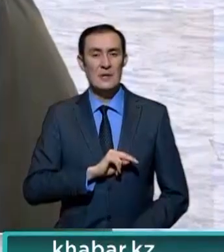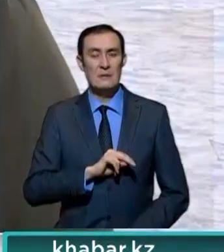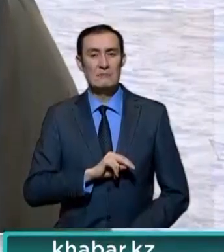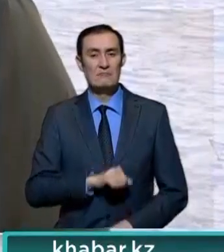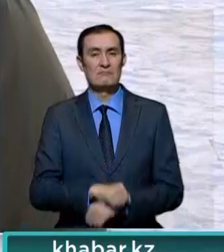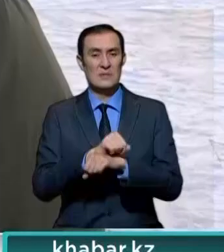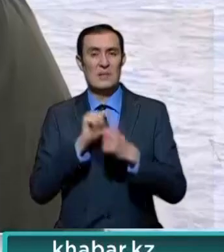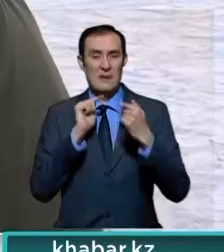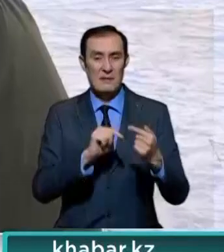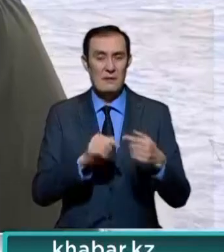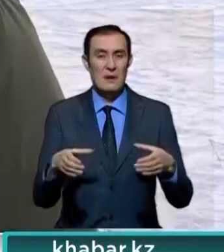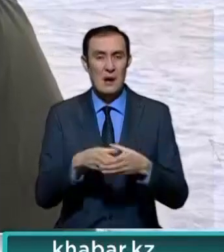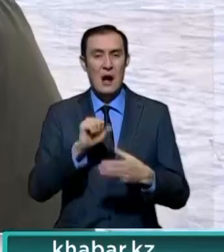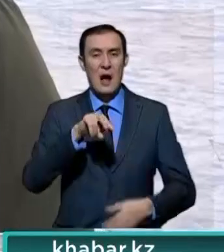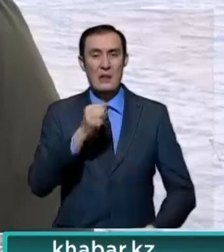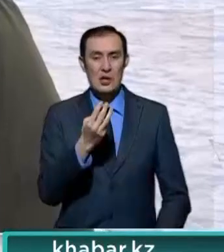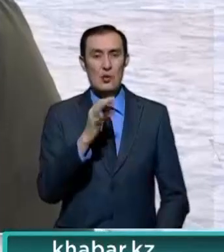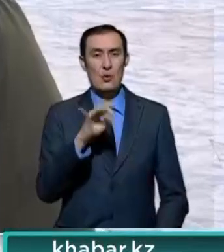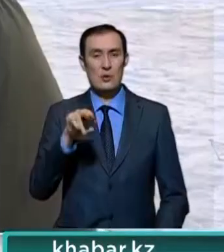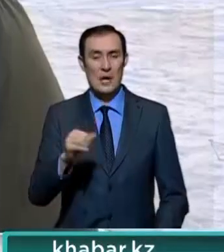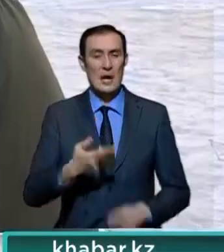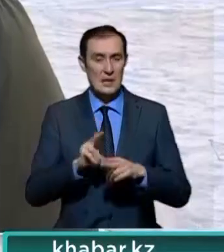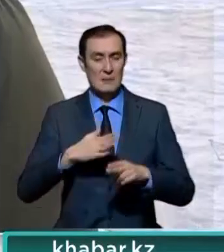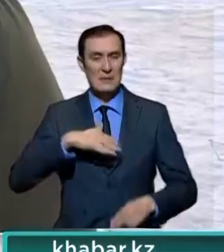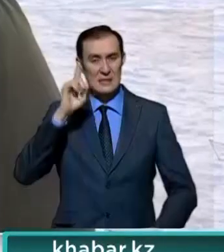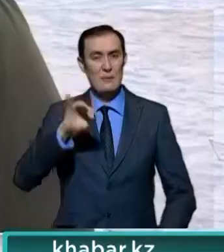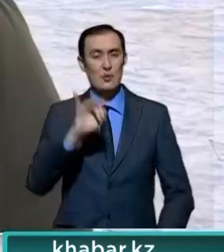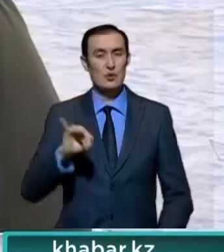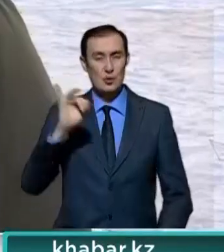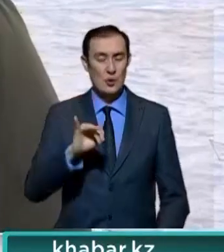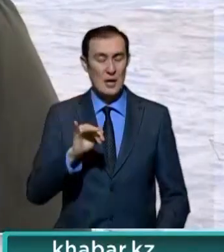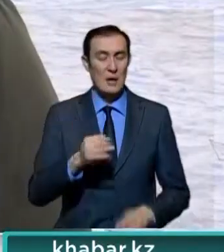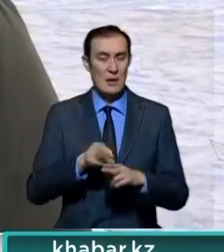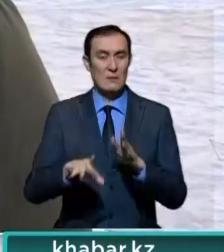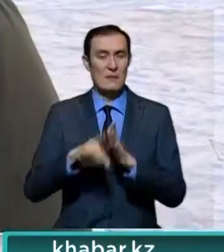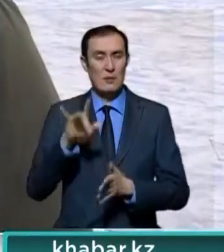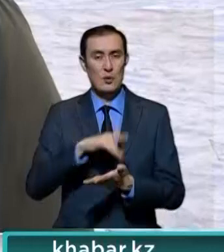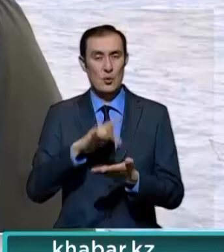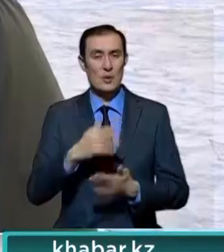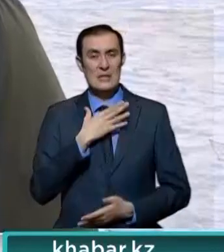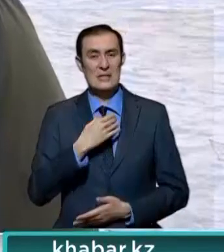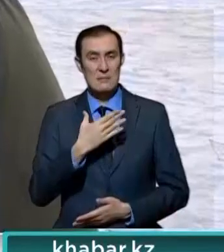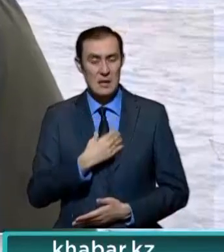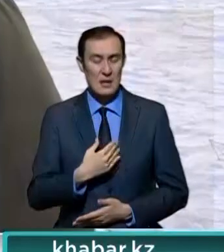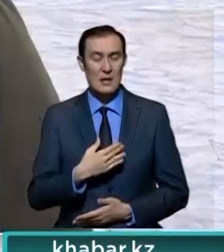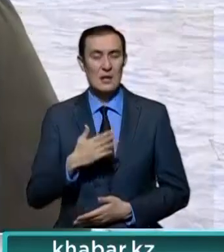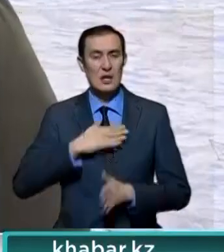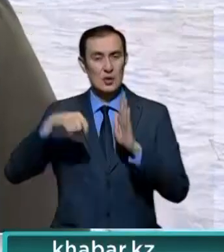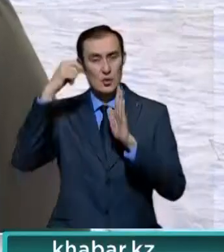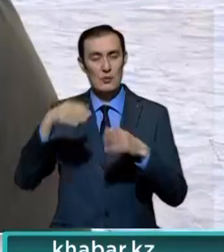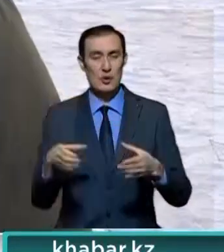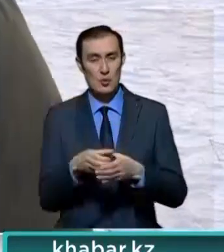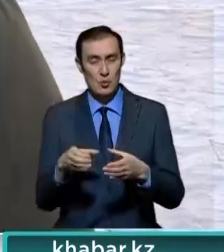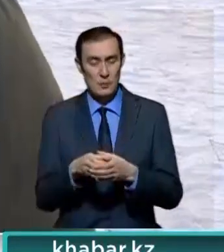сопротивления Алашарды. Да? То есть мы это знаем по истории, поэтому был выбор пал на город Семей перед съемочной группой. И